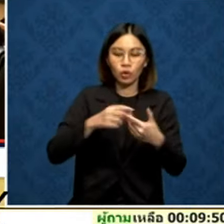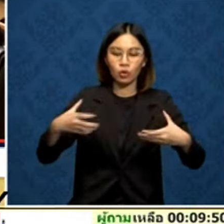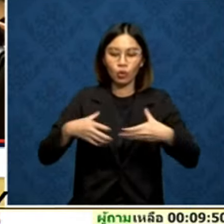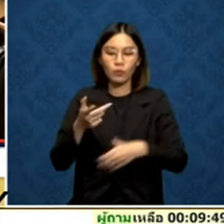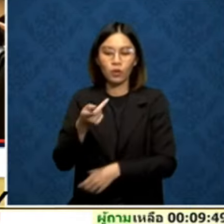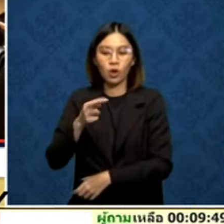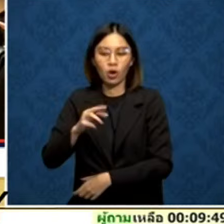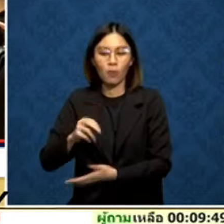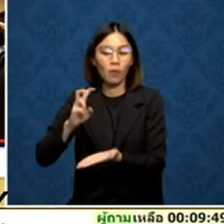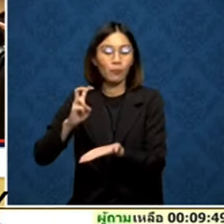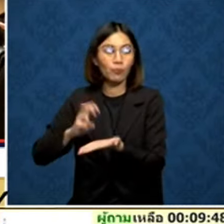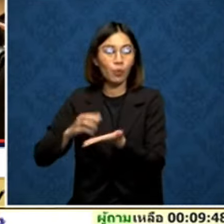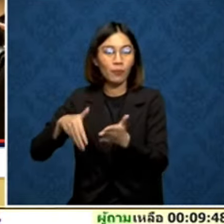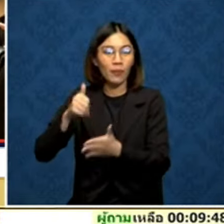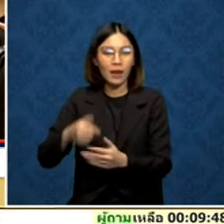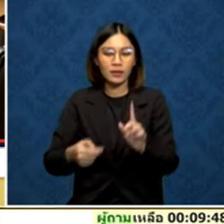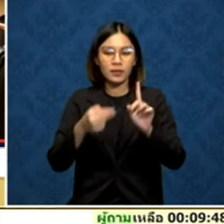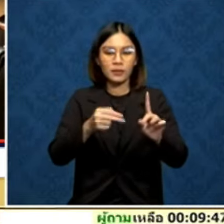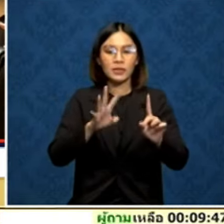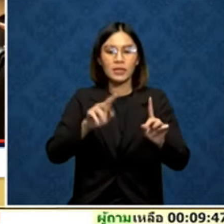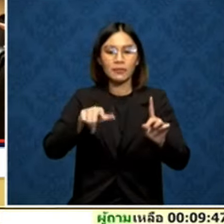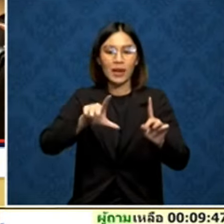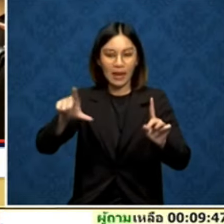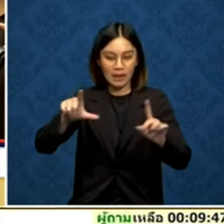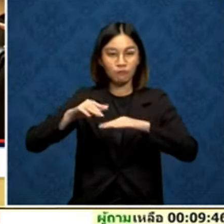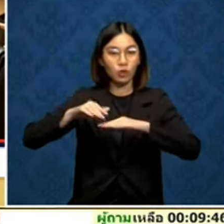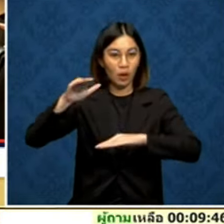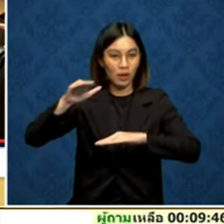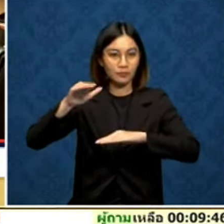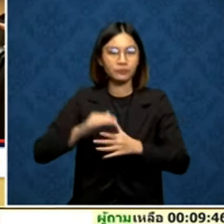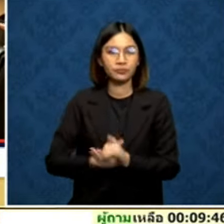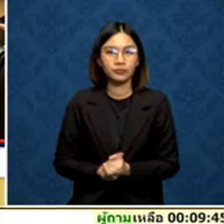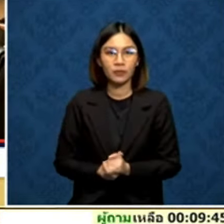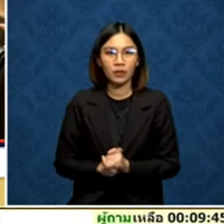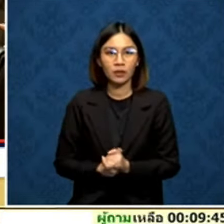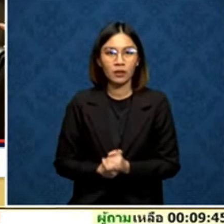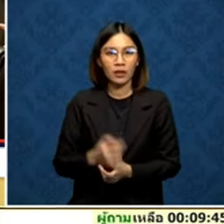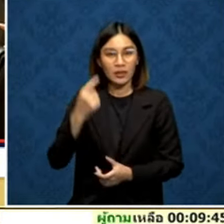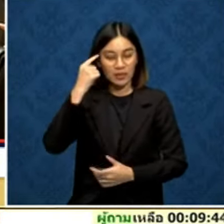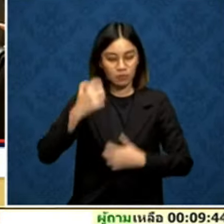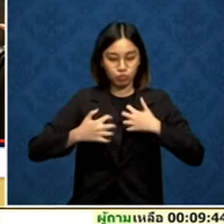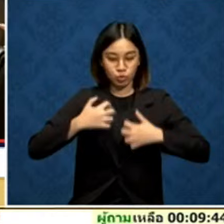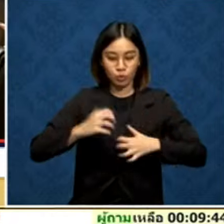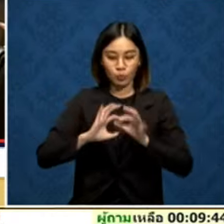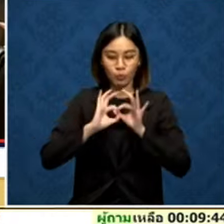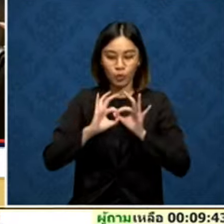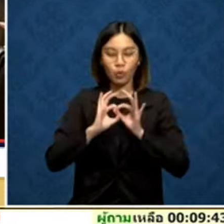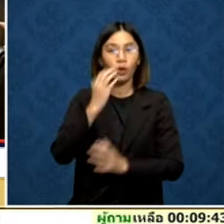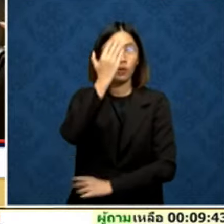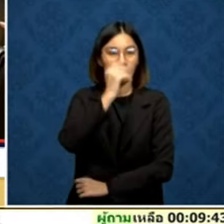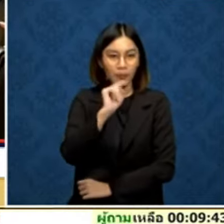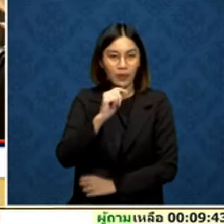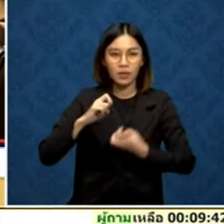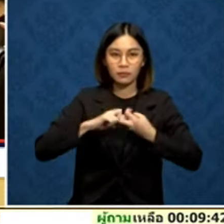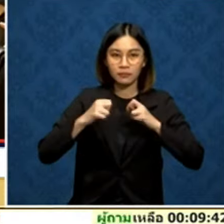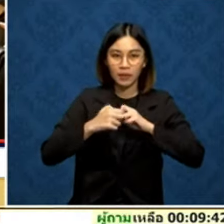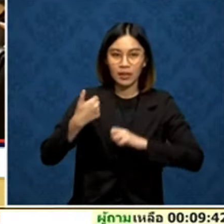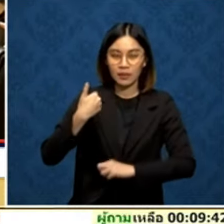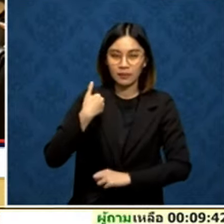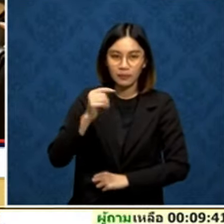นตรีไปเพียงแค่ 14,000 ล้านบาทเศษเท่านั้นเองที่มันต้องกังวลนะคะก็เพราะว่ามันมีปัญหา